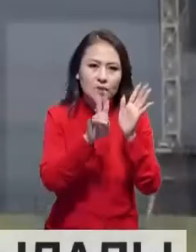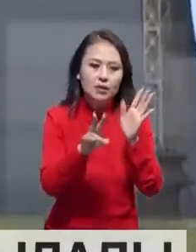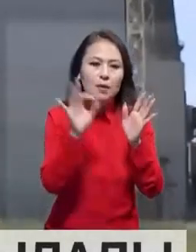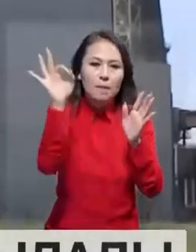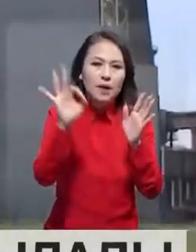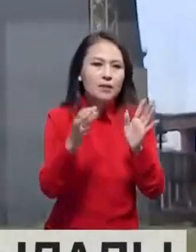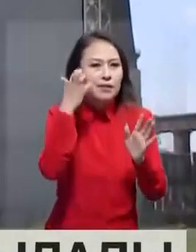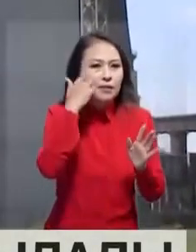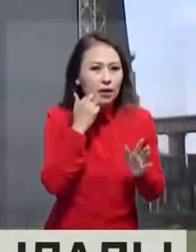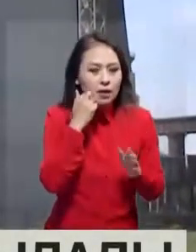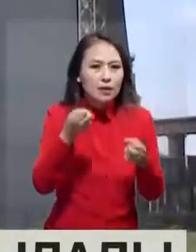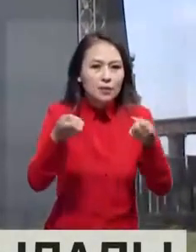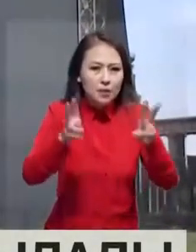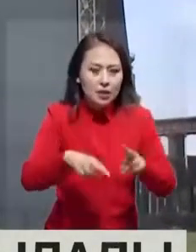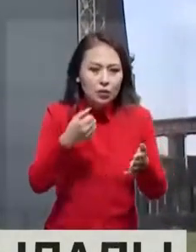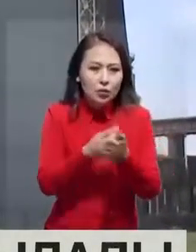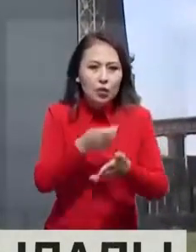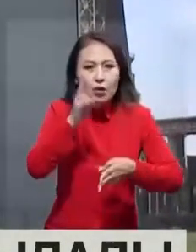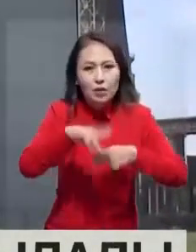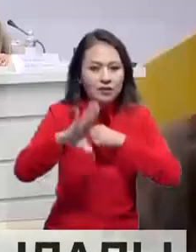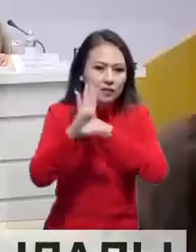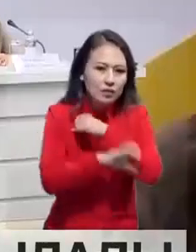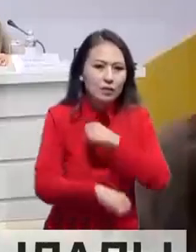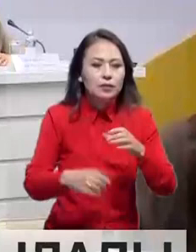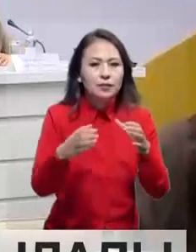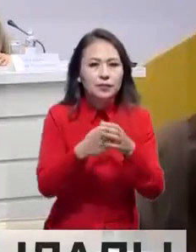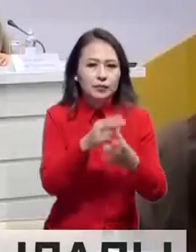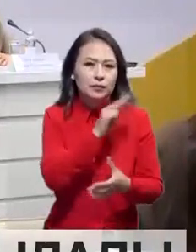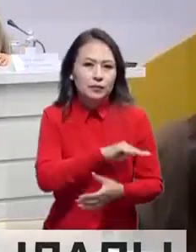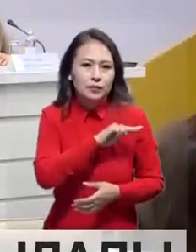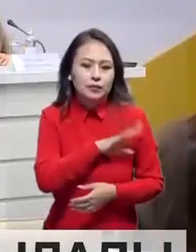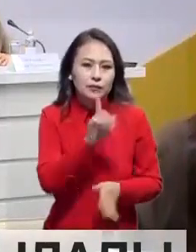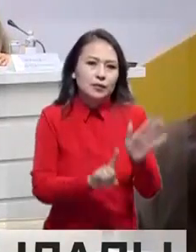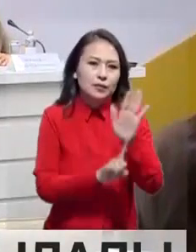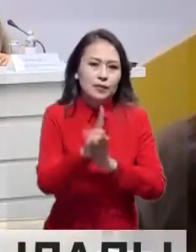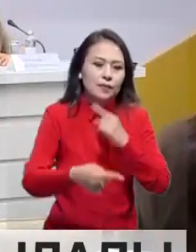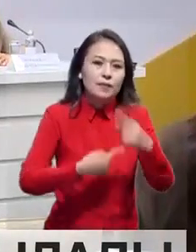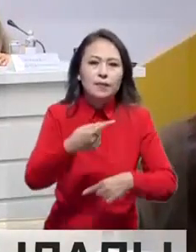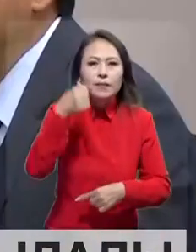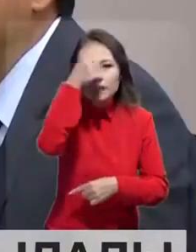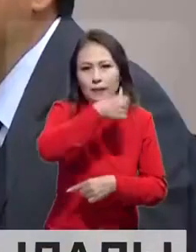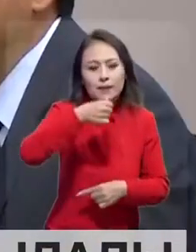тозығы жеткен. Мамандар жыл соңына дейін құрылыс монтаждау жұмысы басталатынын айтты. Келесі жылы